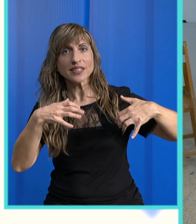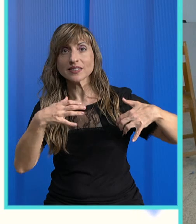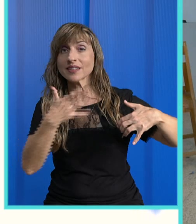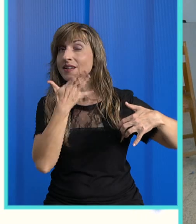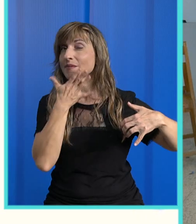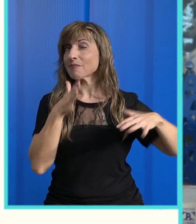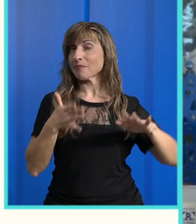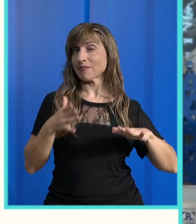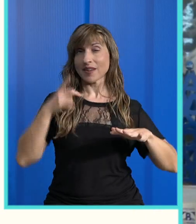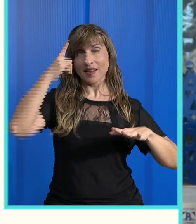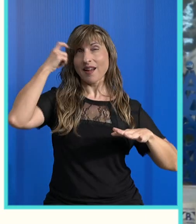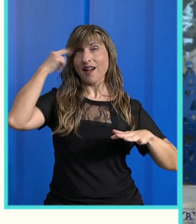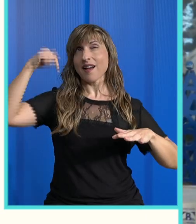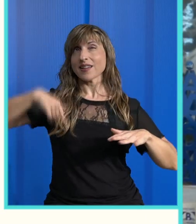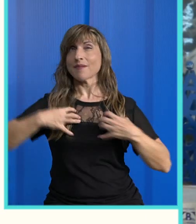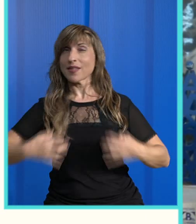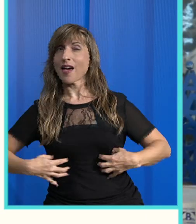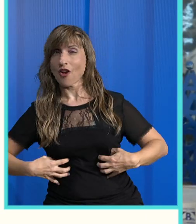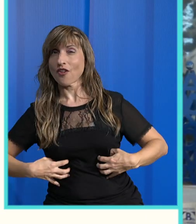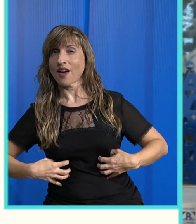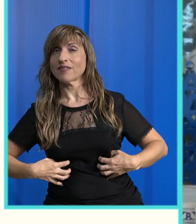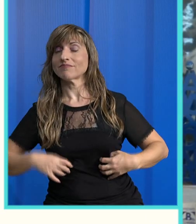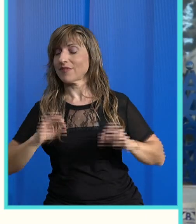on critiquen la manca de polítiques en aquest àmbit.